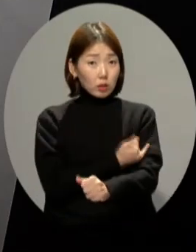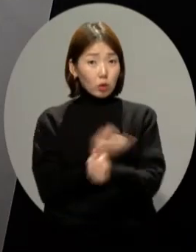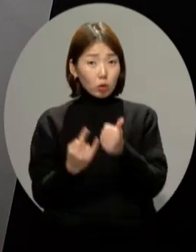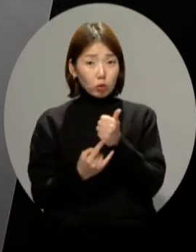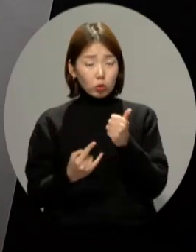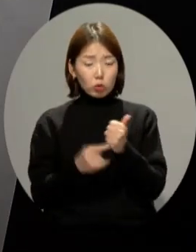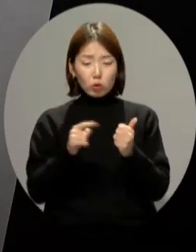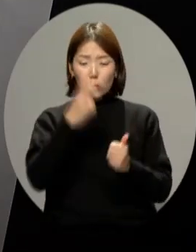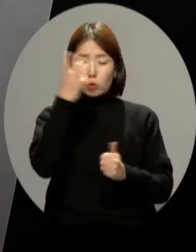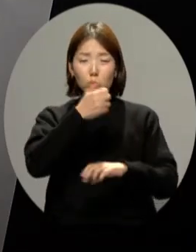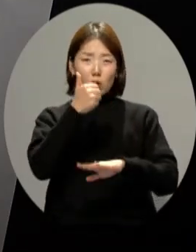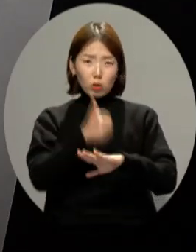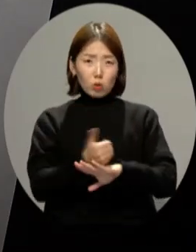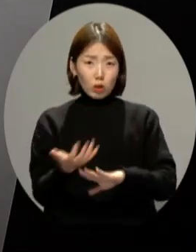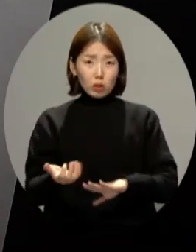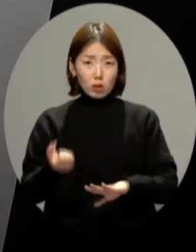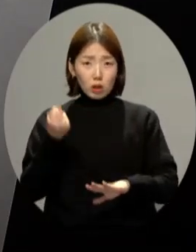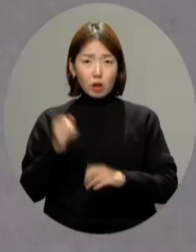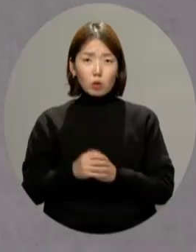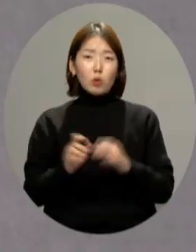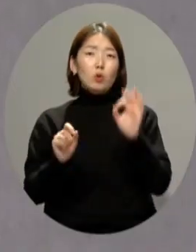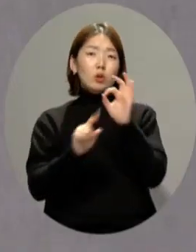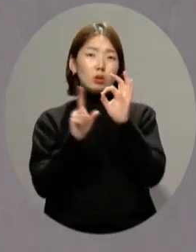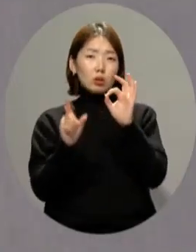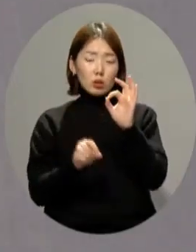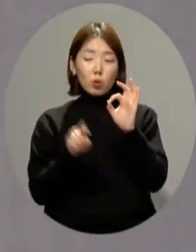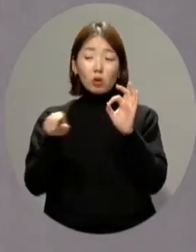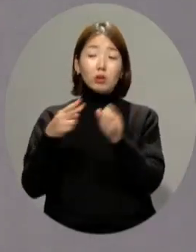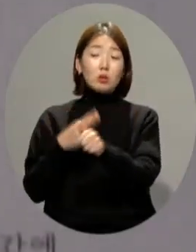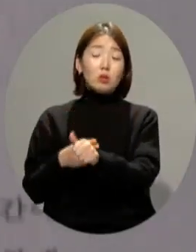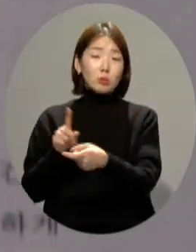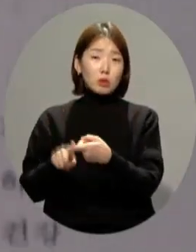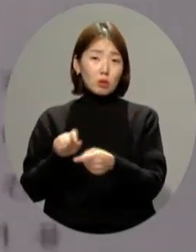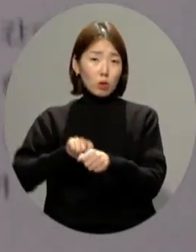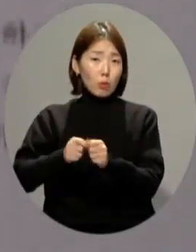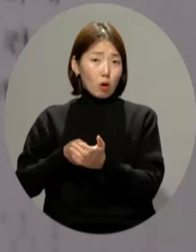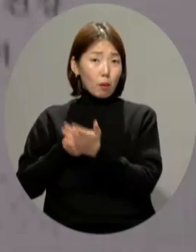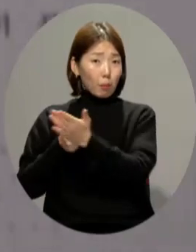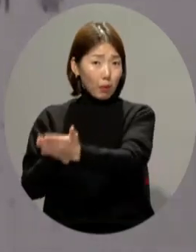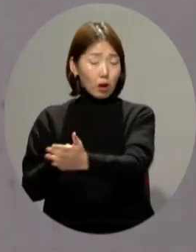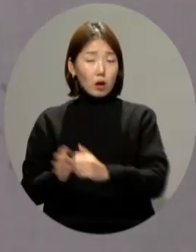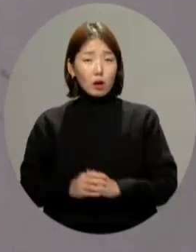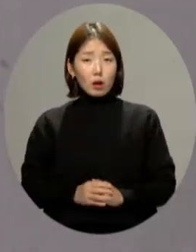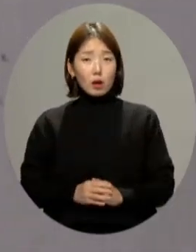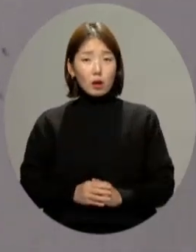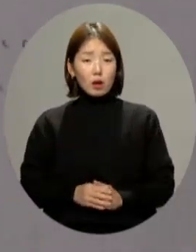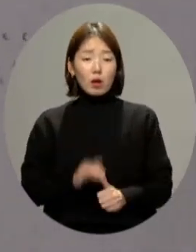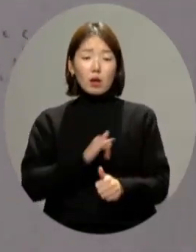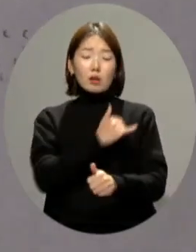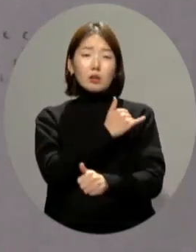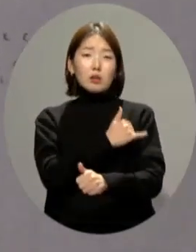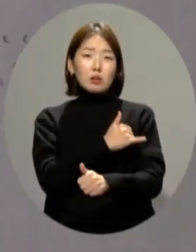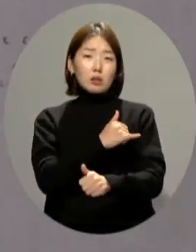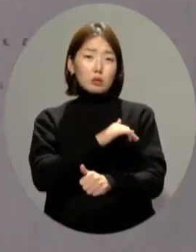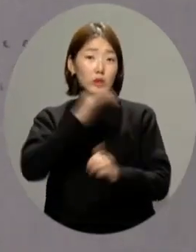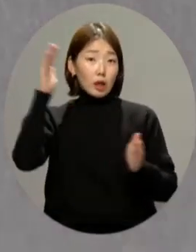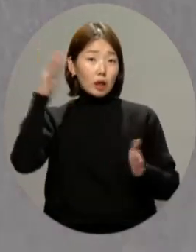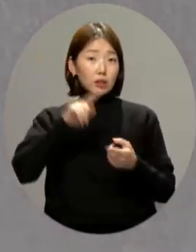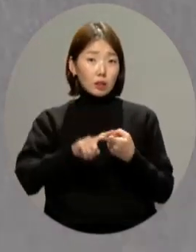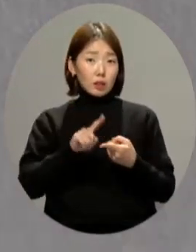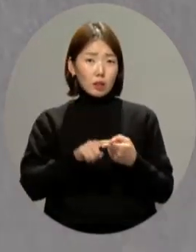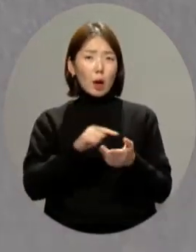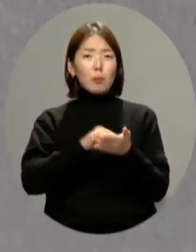학생인권심의위원회는 이런 조사 결과를 토대로 지난해 10월 해당 교사에 대한 처벌을 권고하고 학생들에 대한 피해 회복